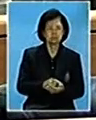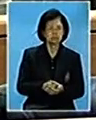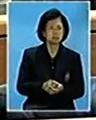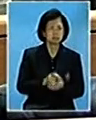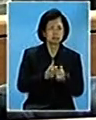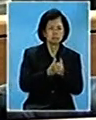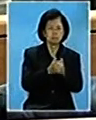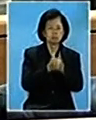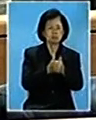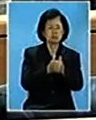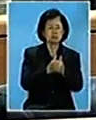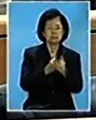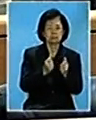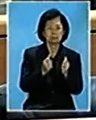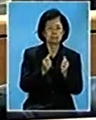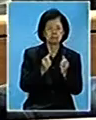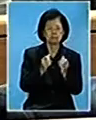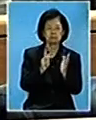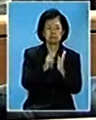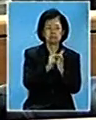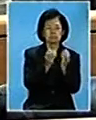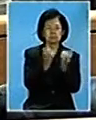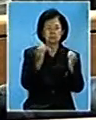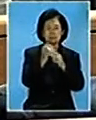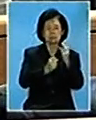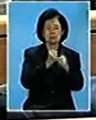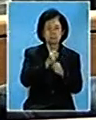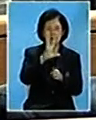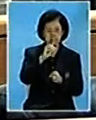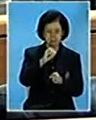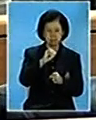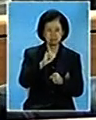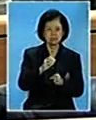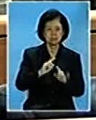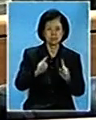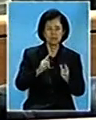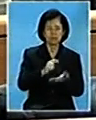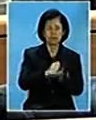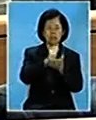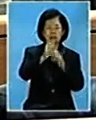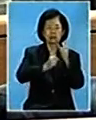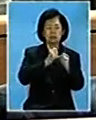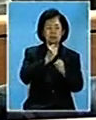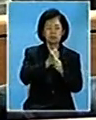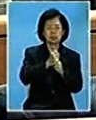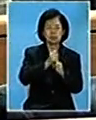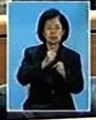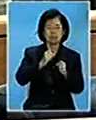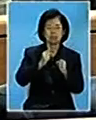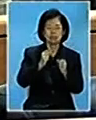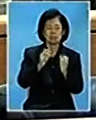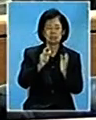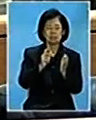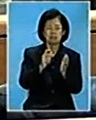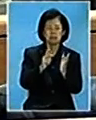ตามรัฐธรรมนูญฉบับปี2550เท่านั้นเองแต่ตั้งขึ้นมาตั้งแต่ปีรัฐธรรมนูญปี